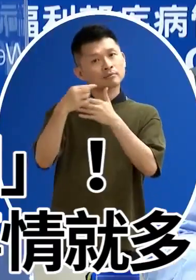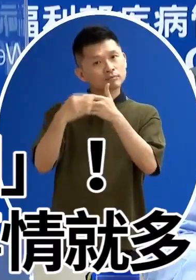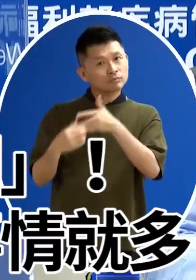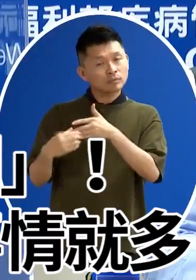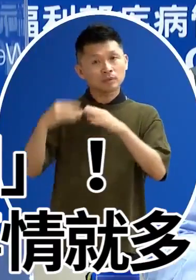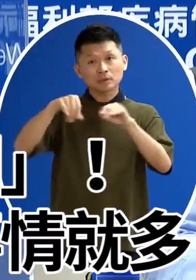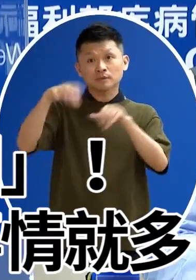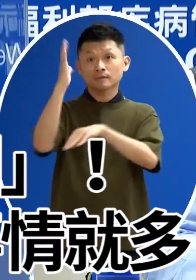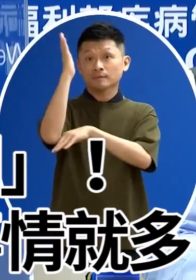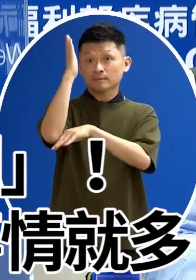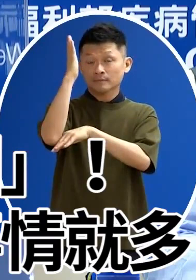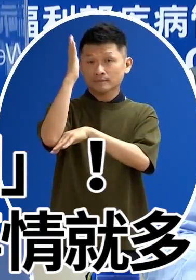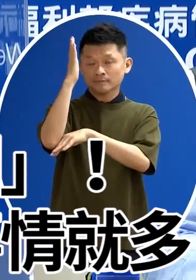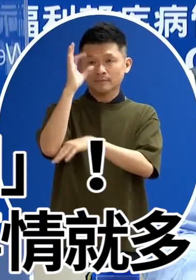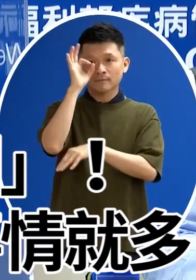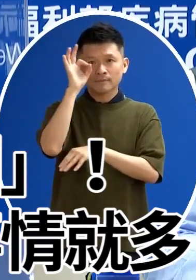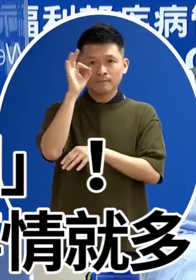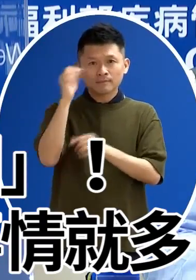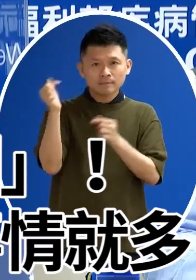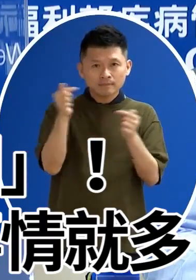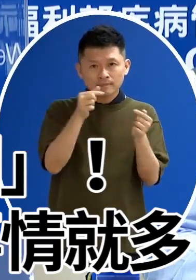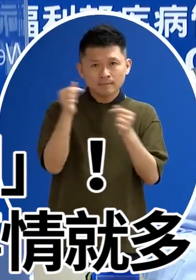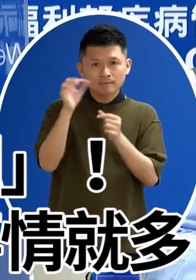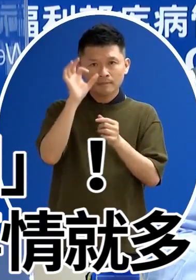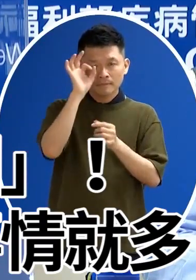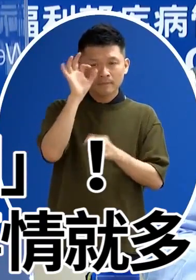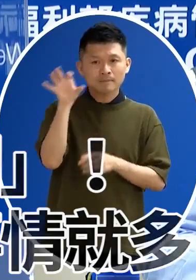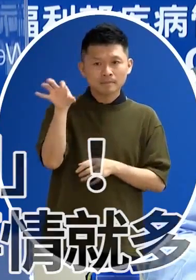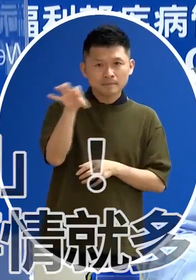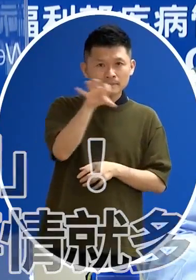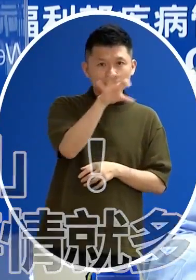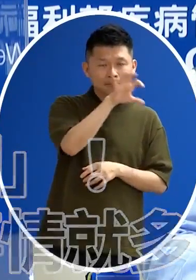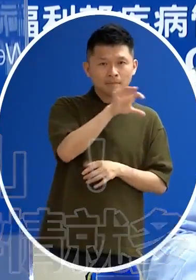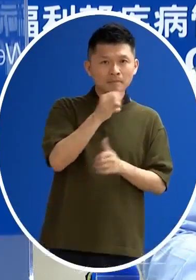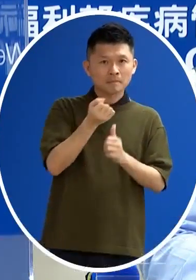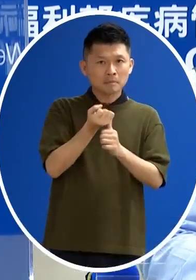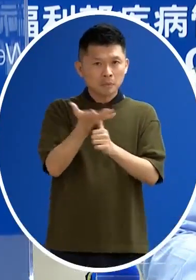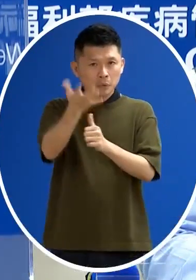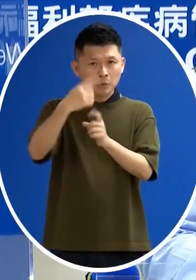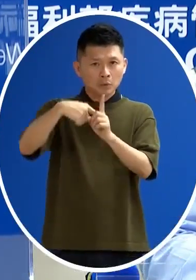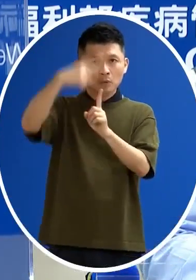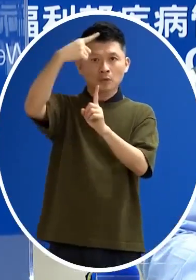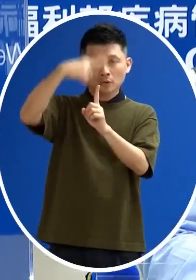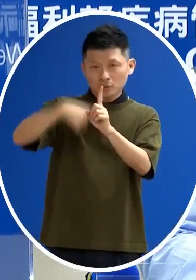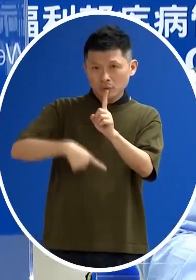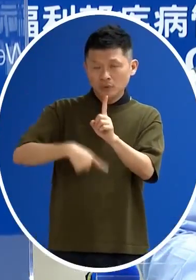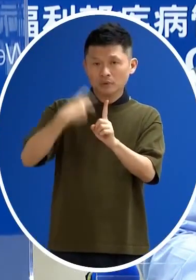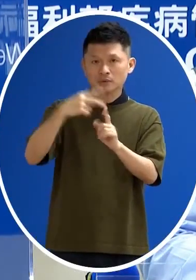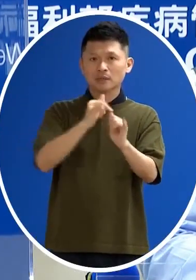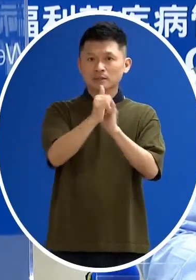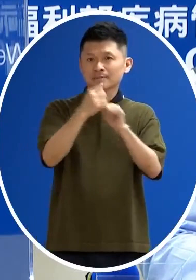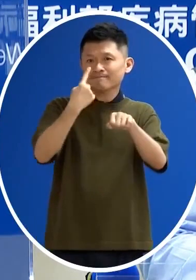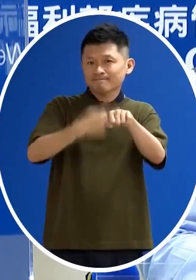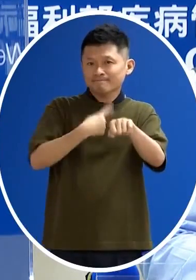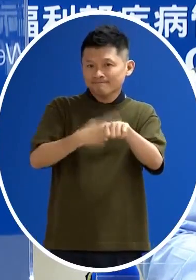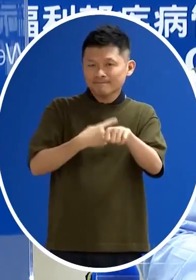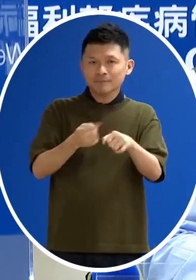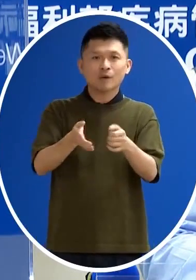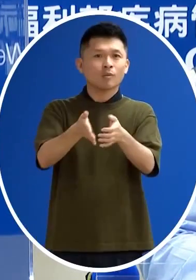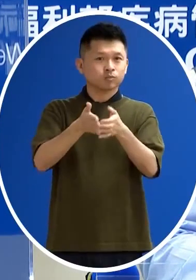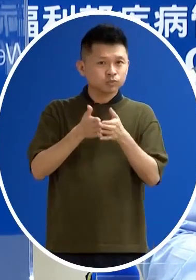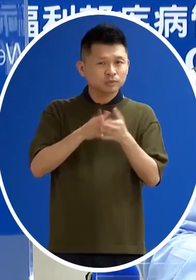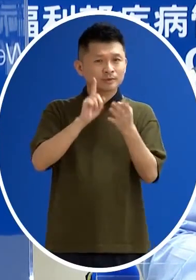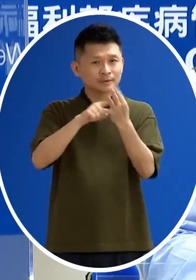各地方政府可以因应他们的各地方的所谓的疫情，还有他们的民情跟他们的需